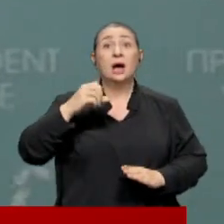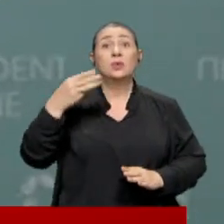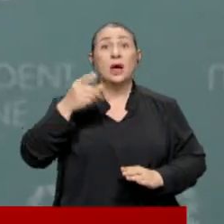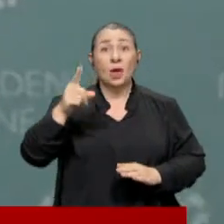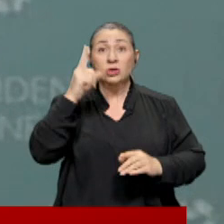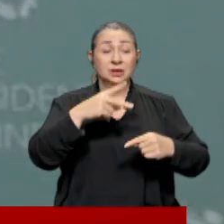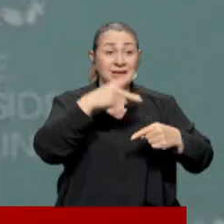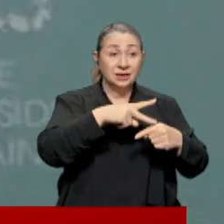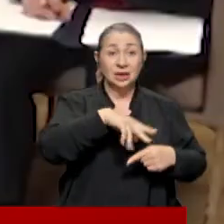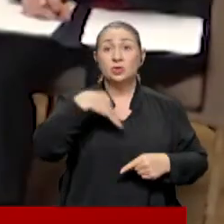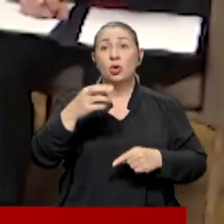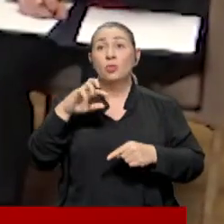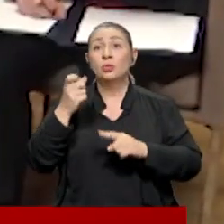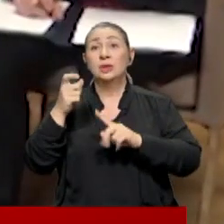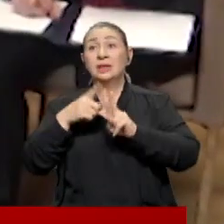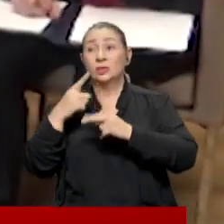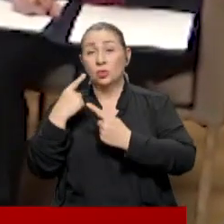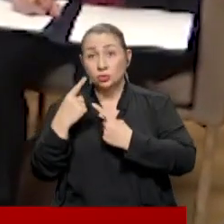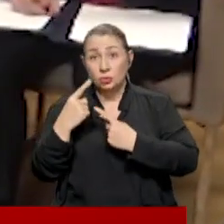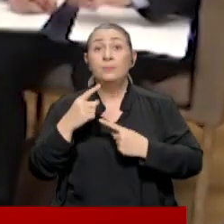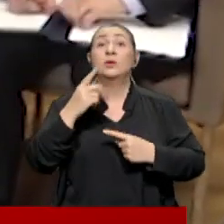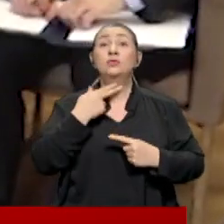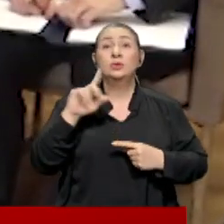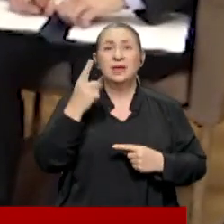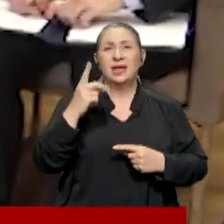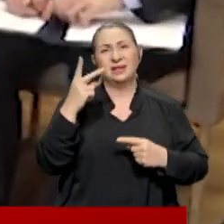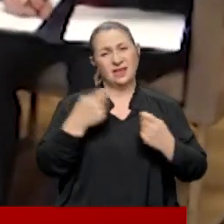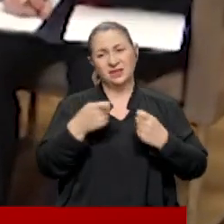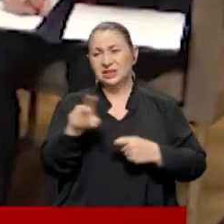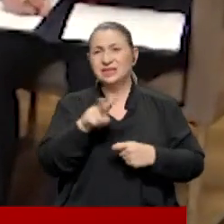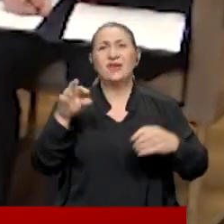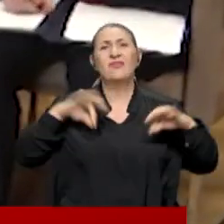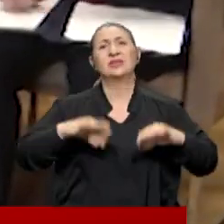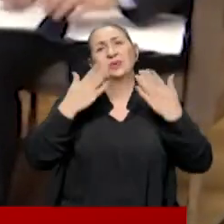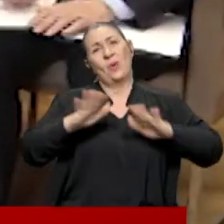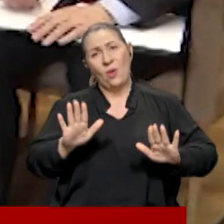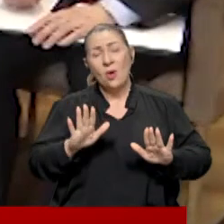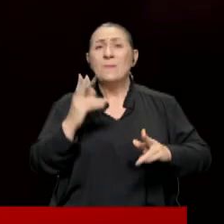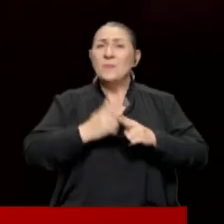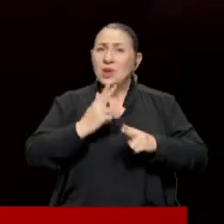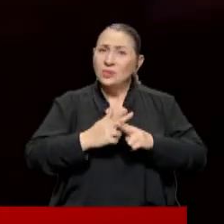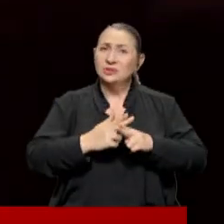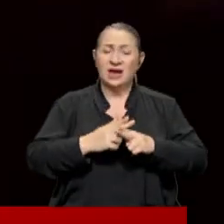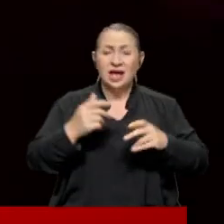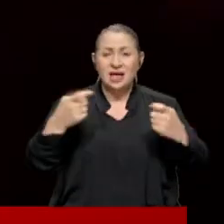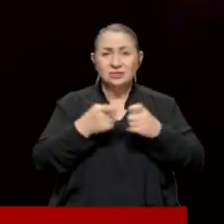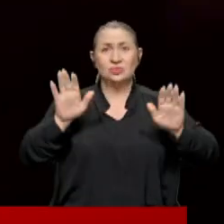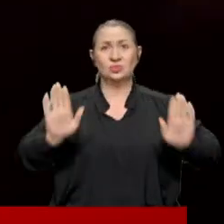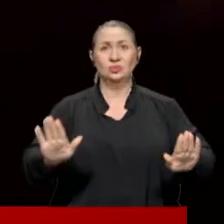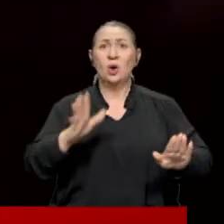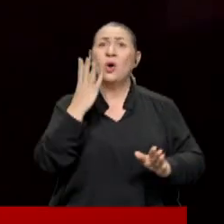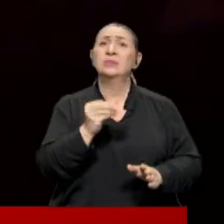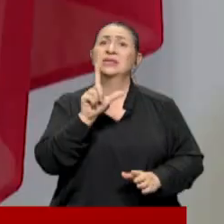önce Zelenski ardından Putin'le görüştü. Rus lidere savaşın iki tarafa da yarar sağlamadığını, bir an önce ateşkesin ilan